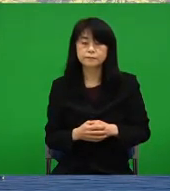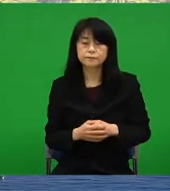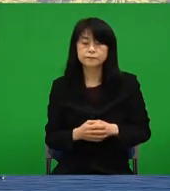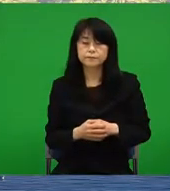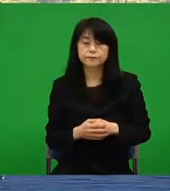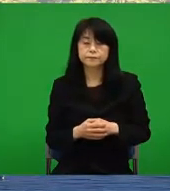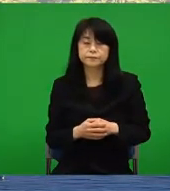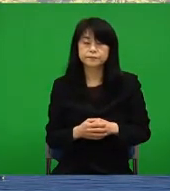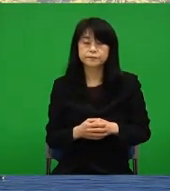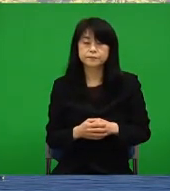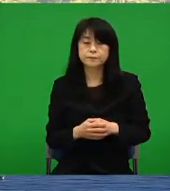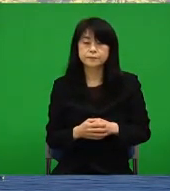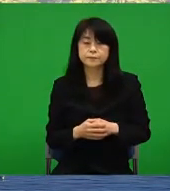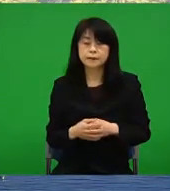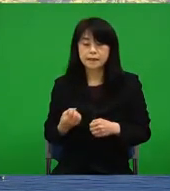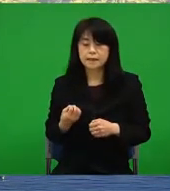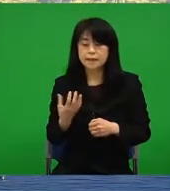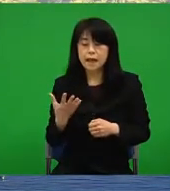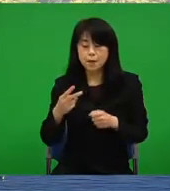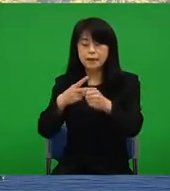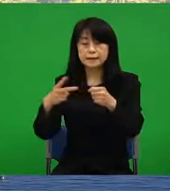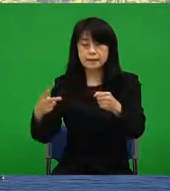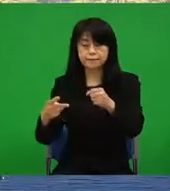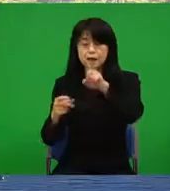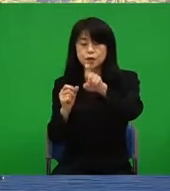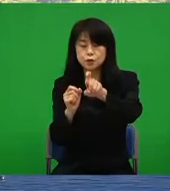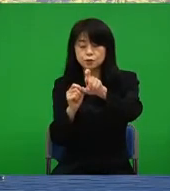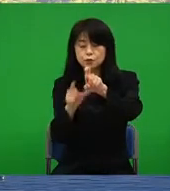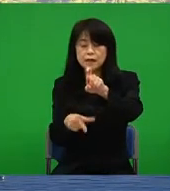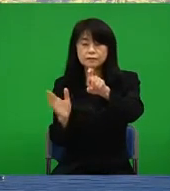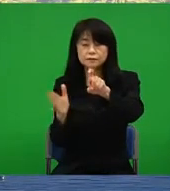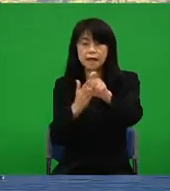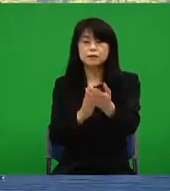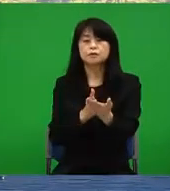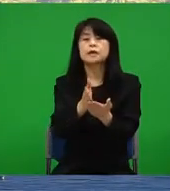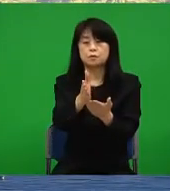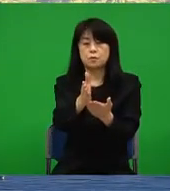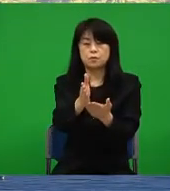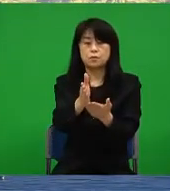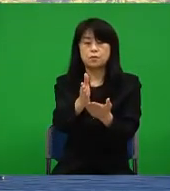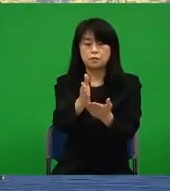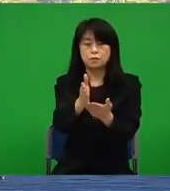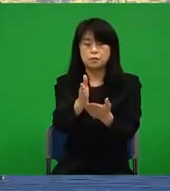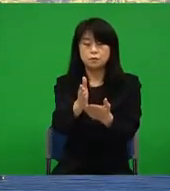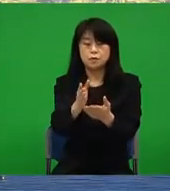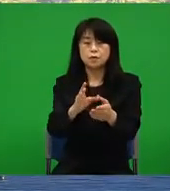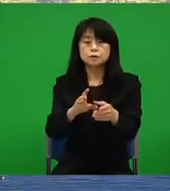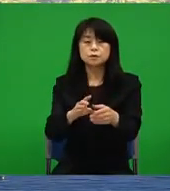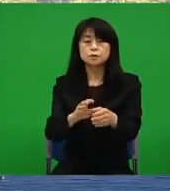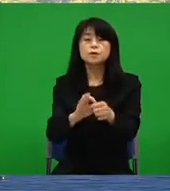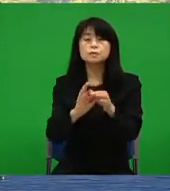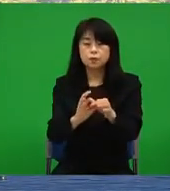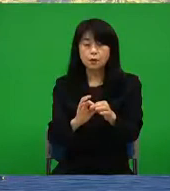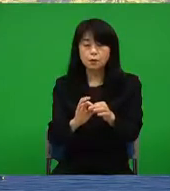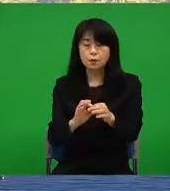定期接種の開始が令和2年の10月からということになりますので、そうすると令和